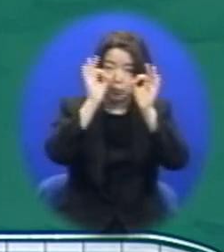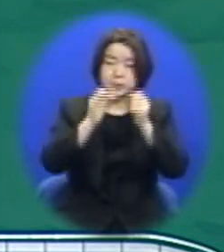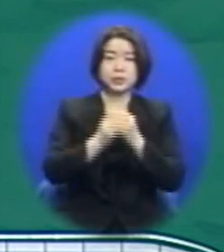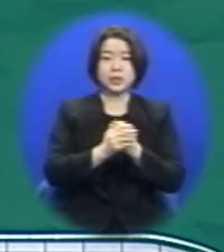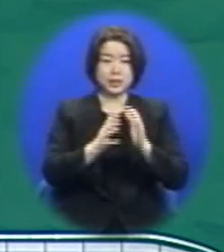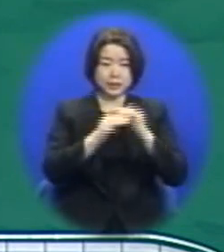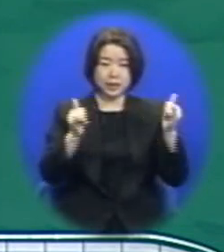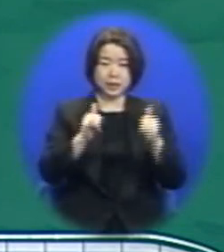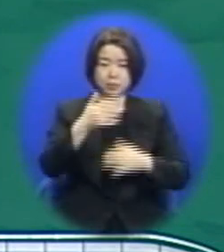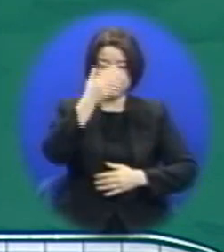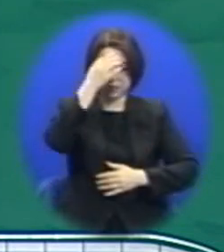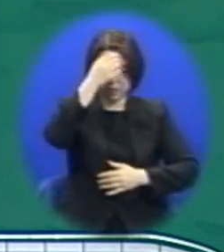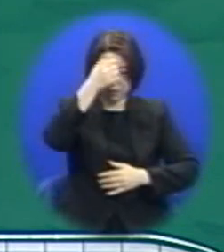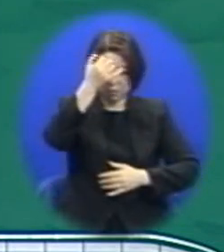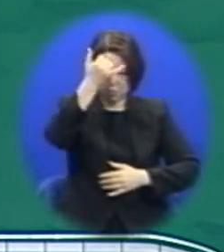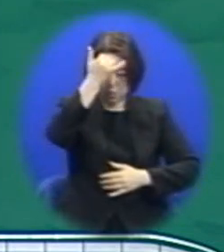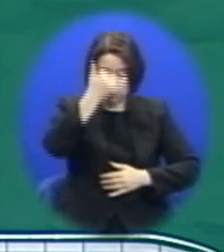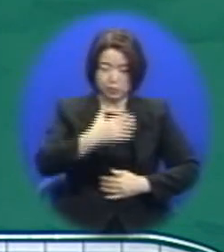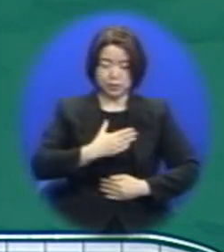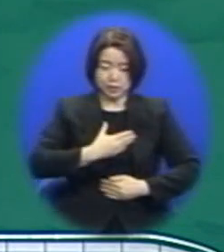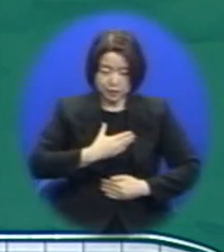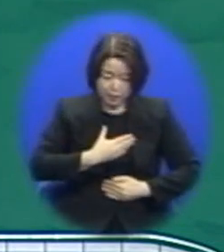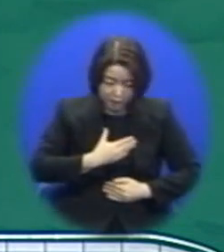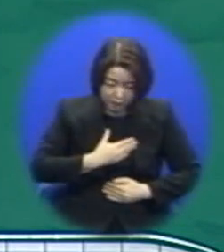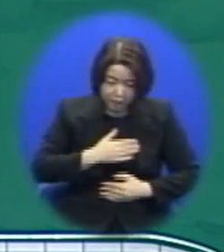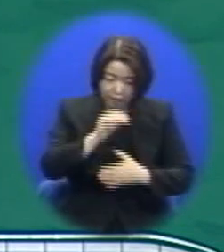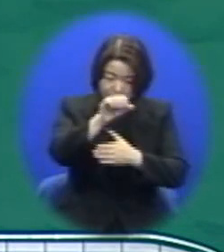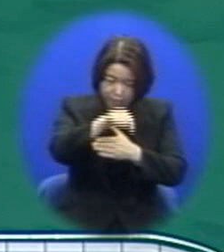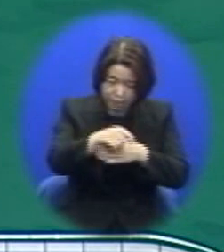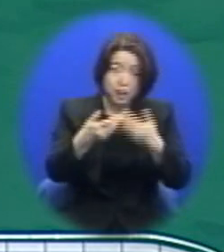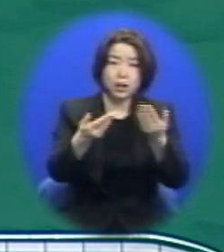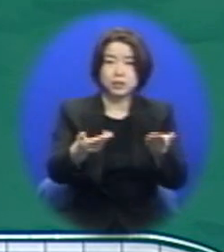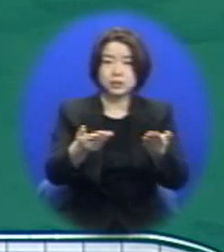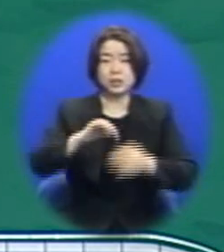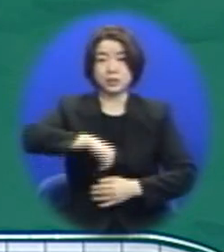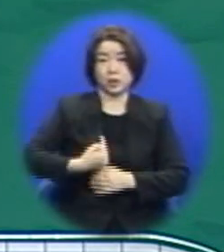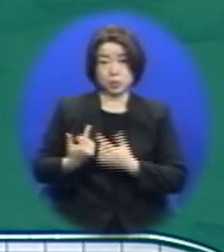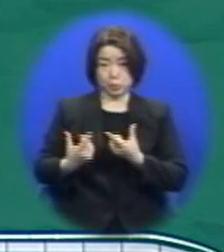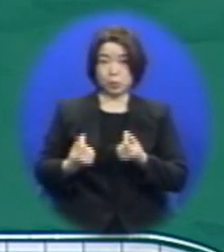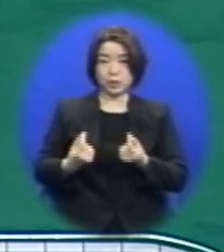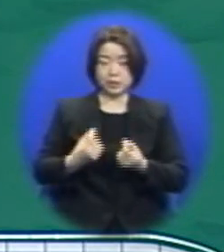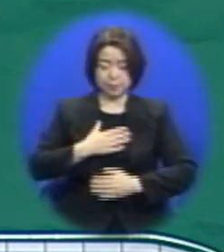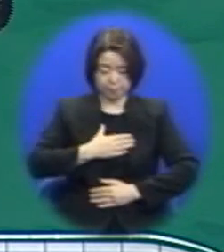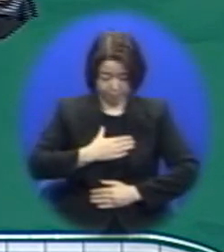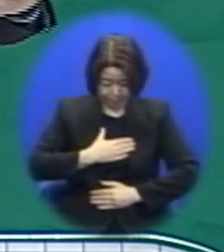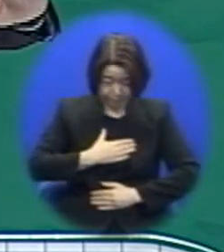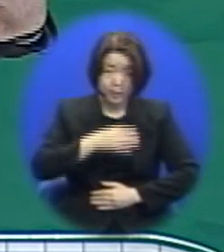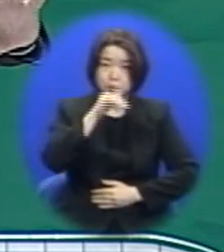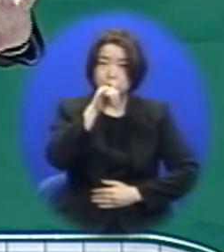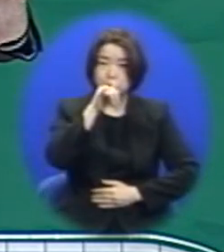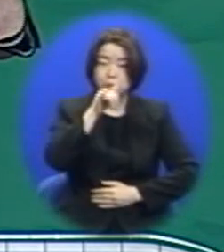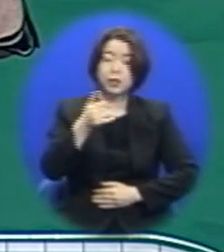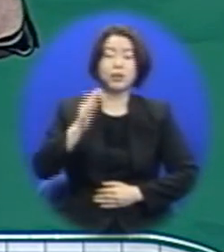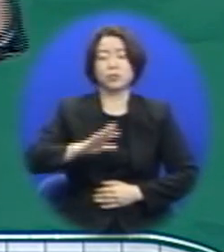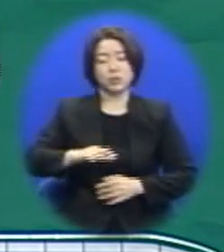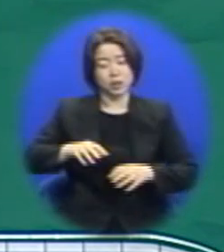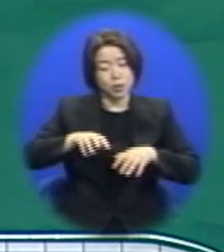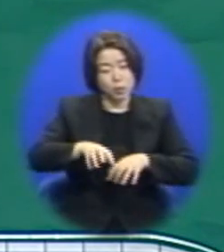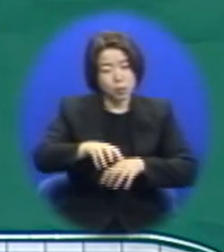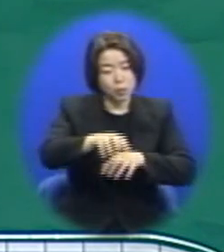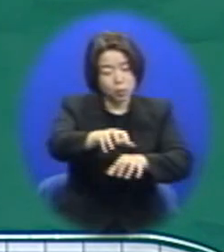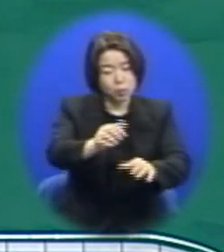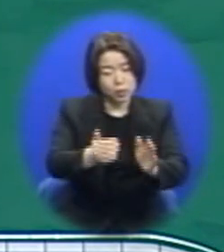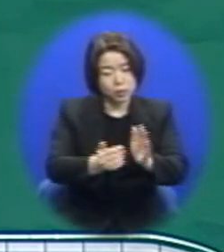사람들이 다 경의를 표할 때 자기도 그렇게 경의를 표했습니다. 그런데 왕의 행렬이 지나가고 난 다음에